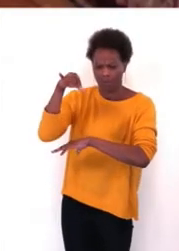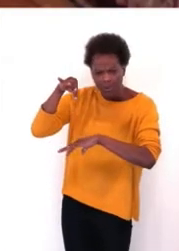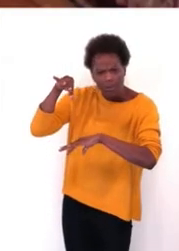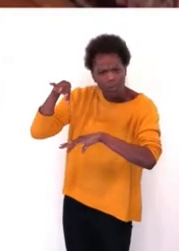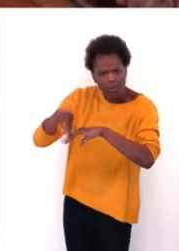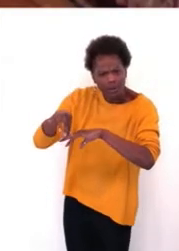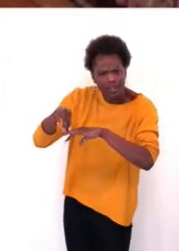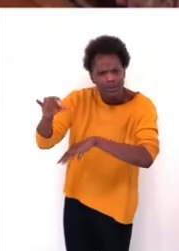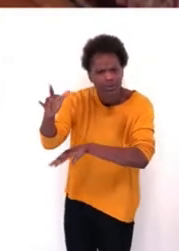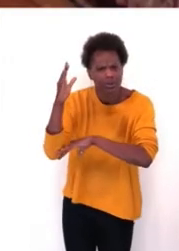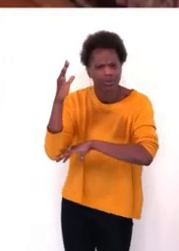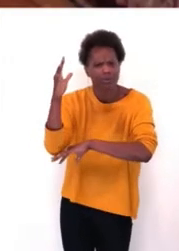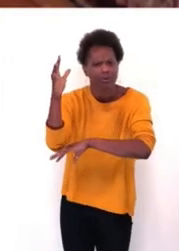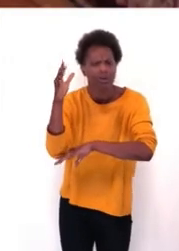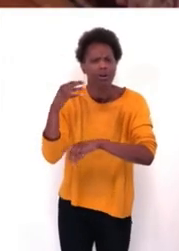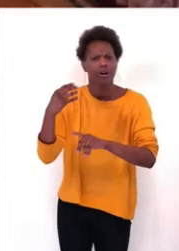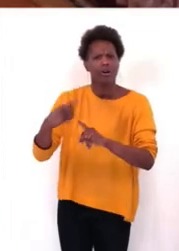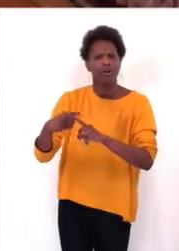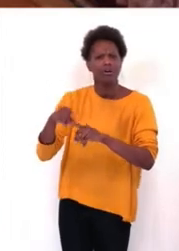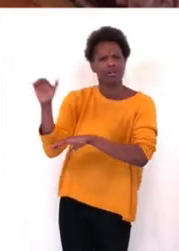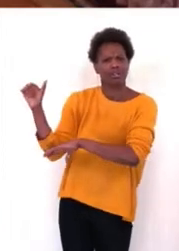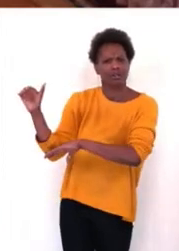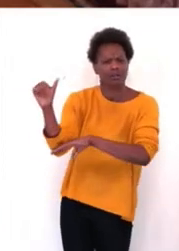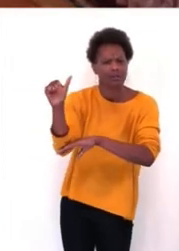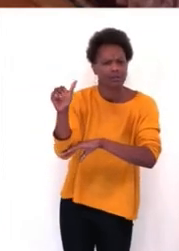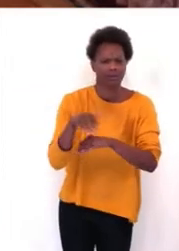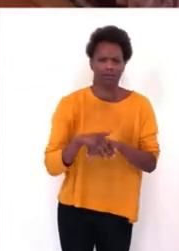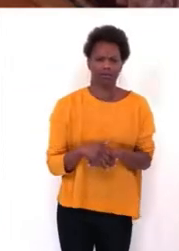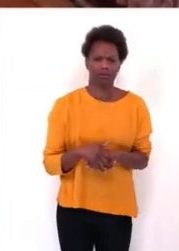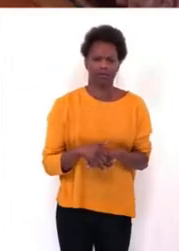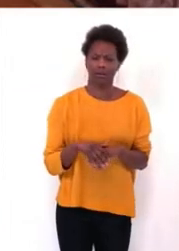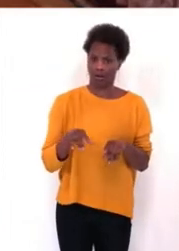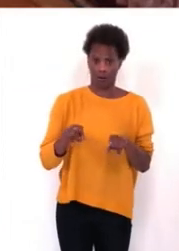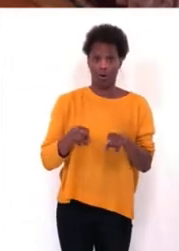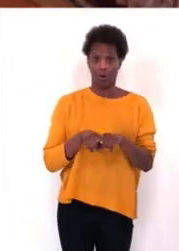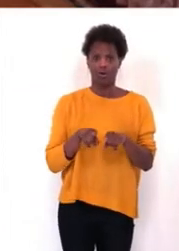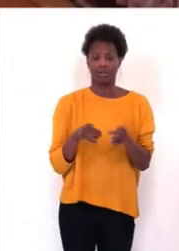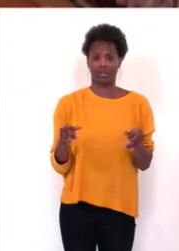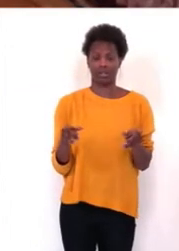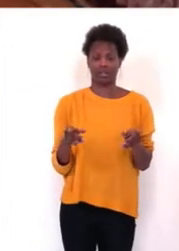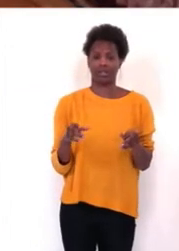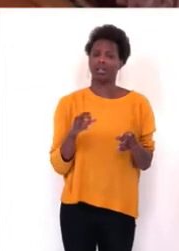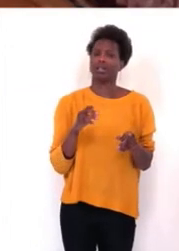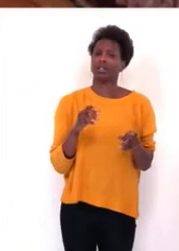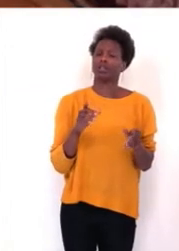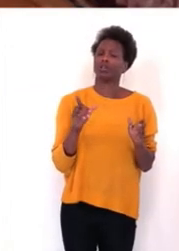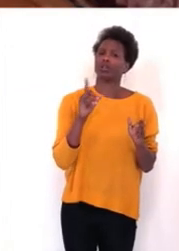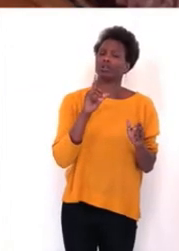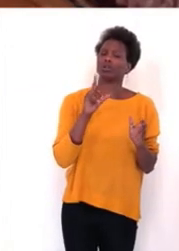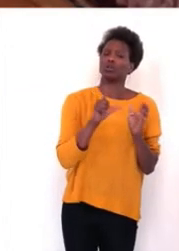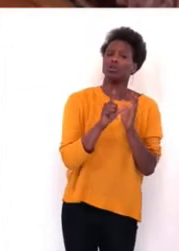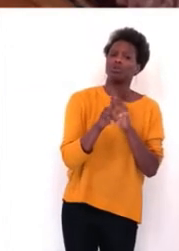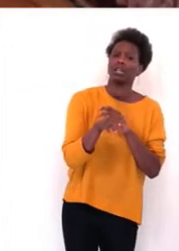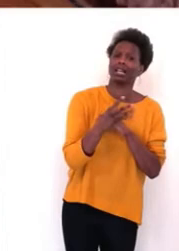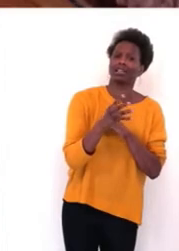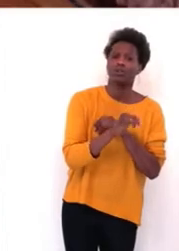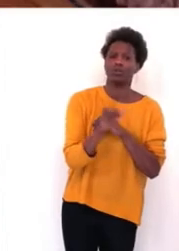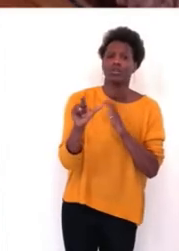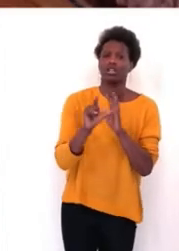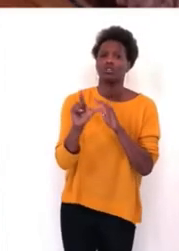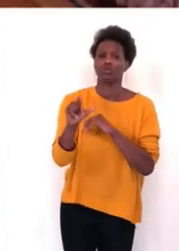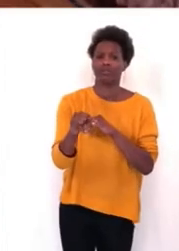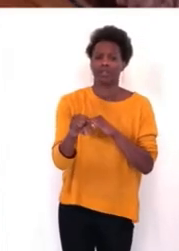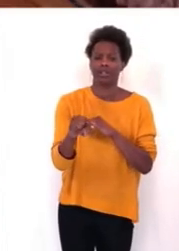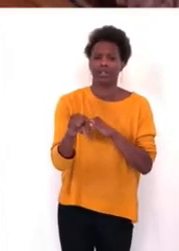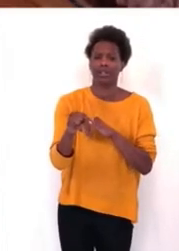du dispositif de végétalisation des rues. Il y a quand même eu plus de 5000 fosses qui ont été plantées entre 2014 et 2020. Et